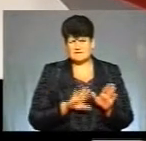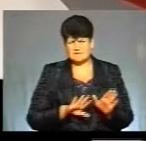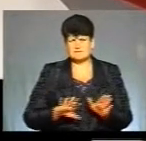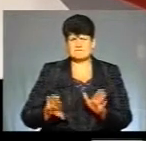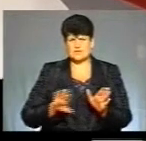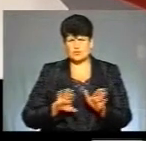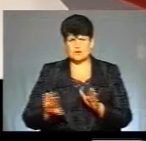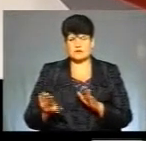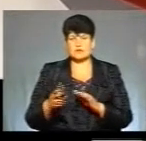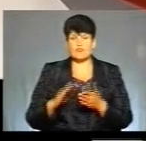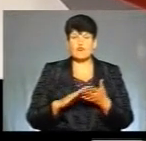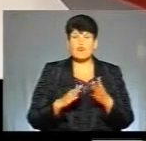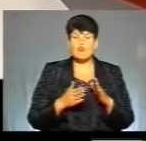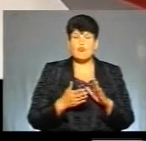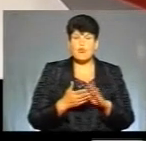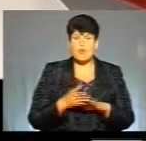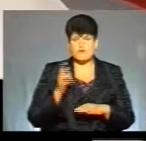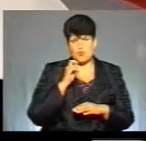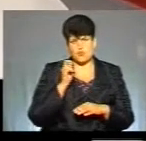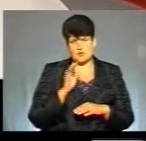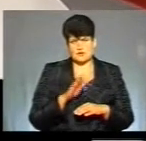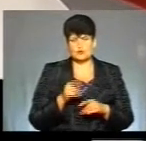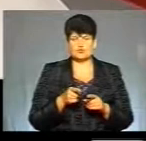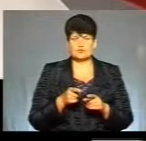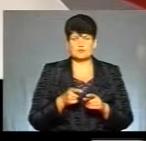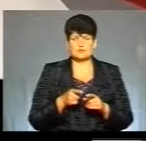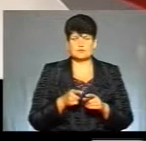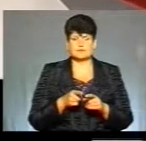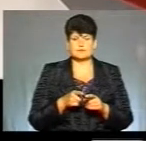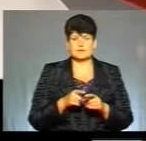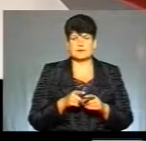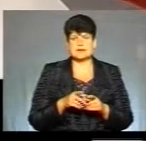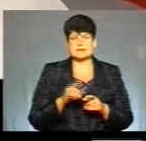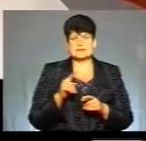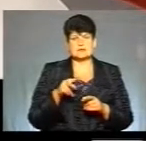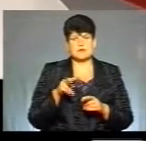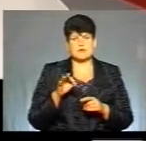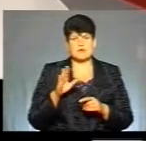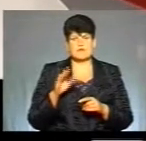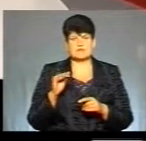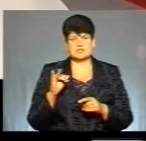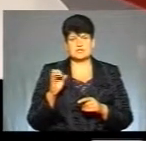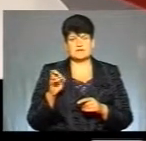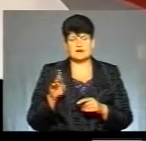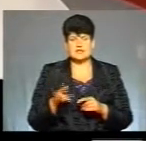на задній план в умовах України через зловживання відповідним статусом. Для всіх це стало очевидним, і